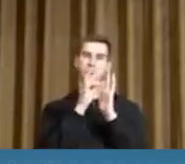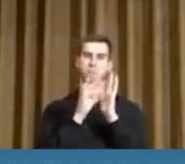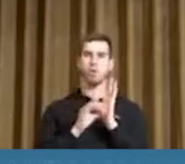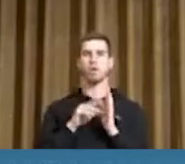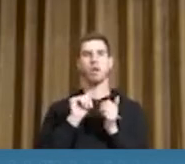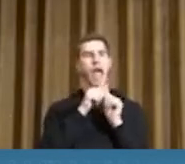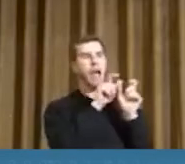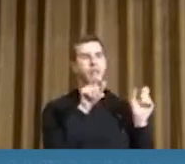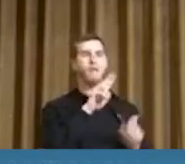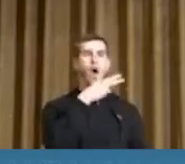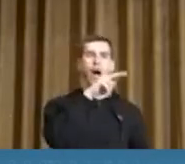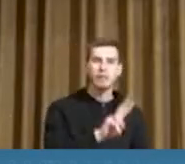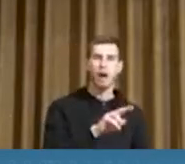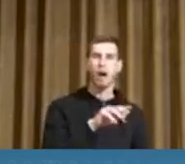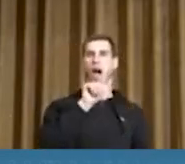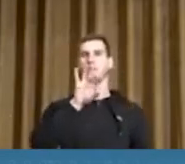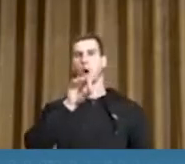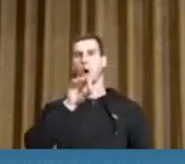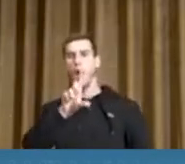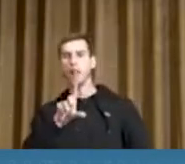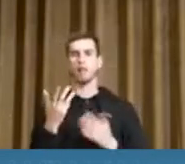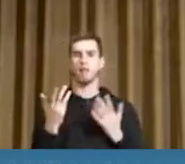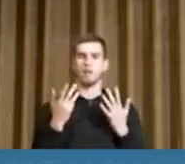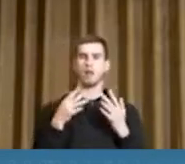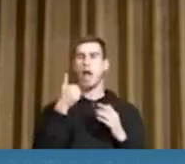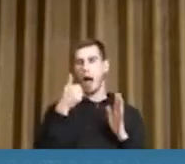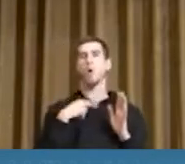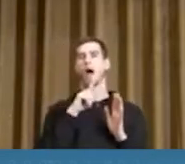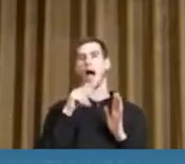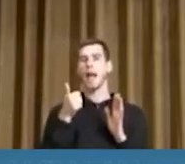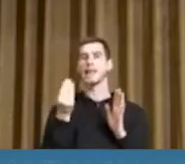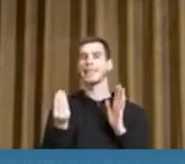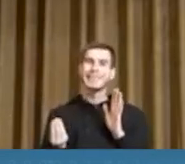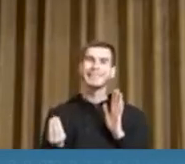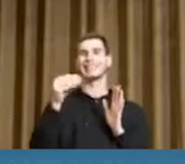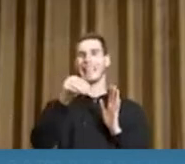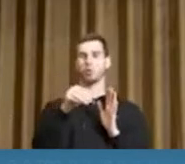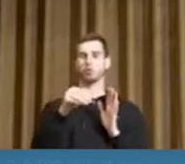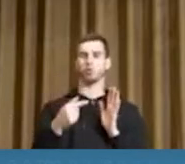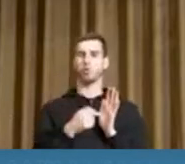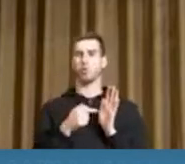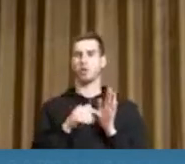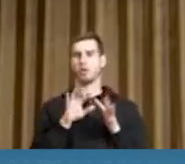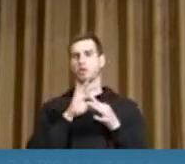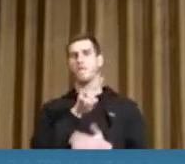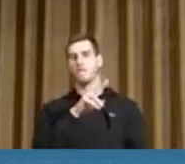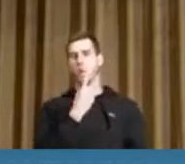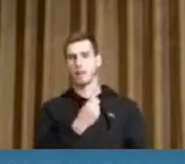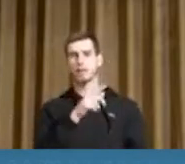oder AVF oder auch AVL noch eine zusätzliche T-Negativierung zusätzlich zu V1